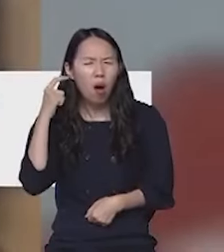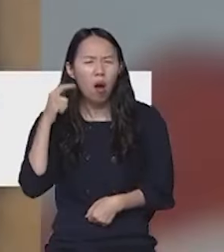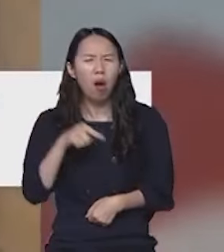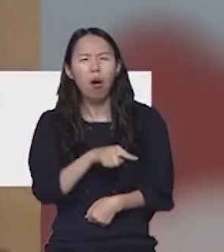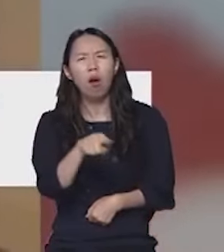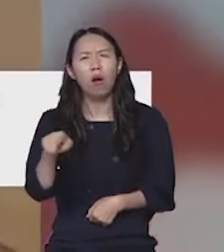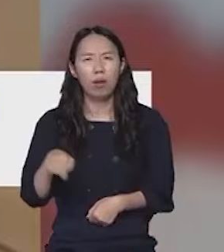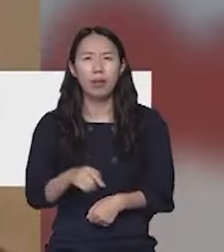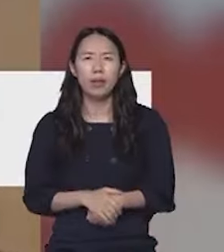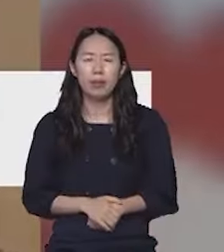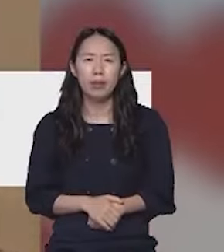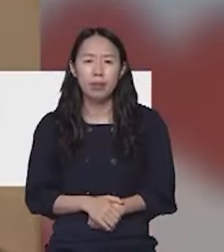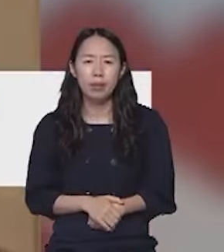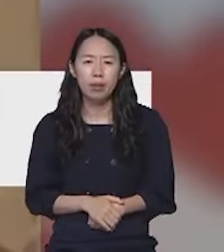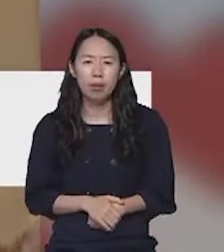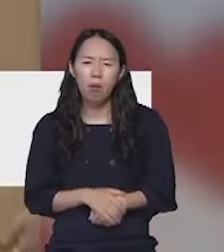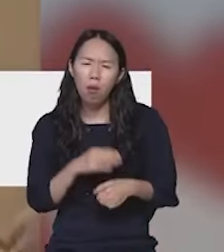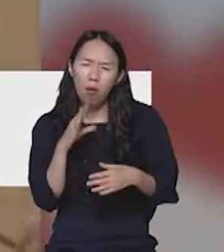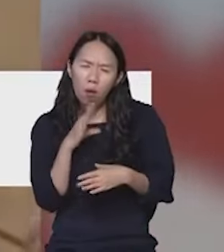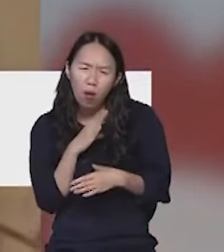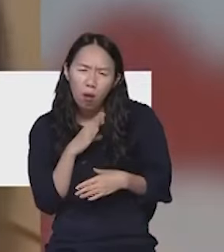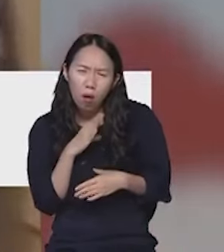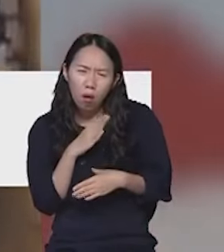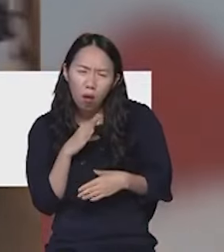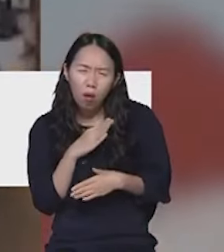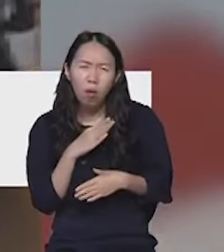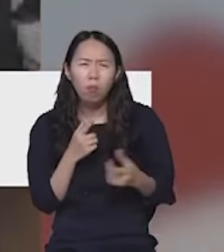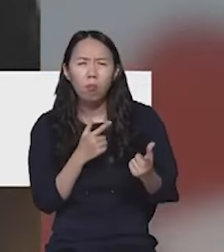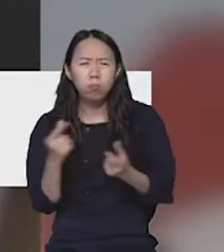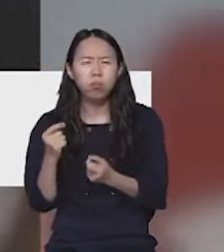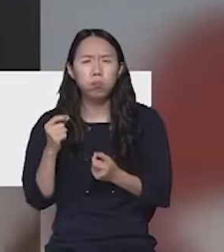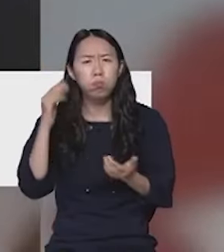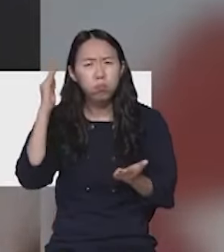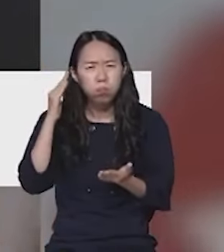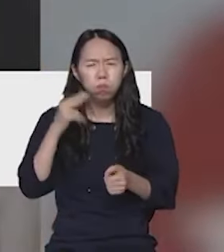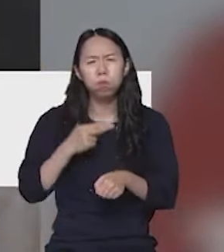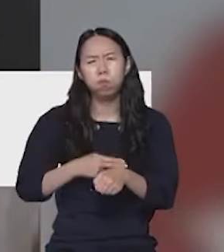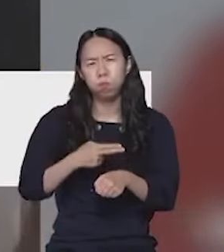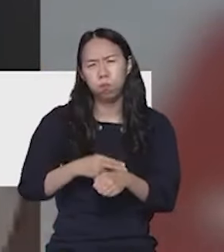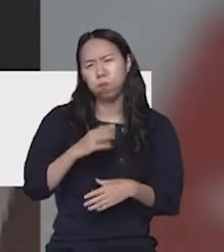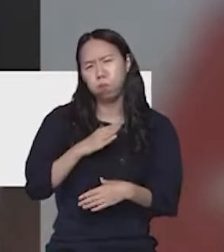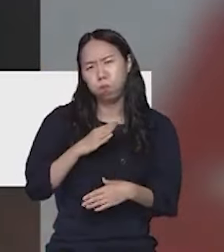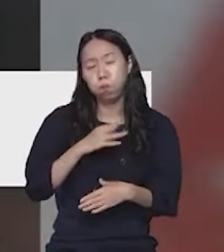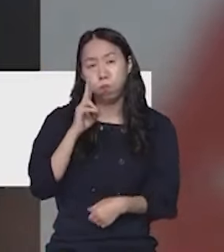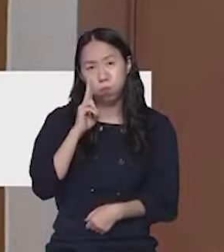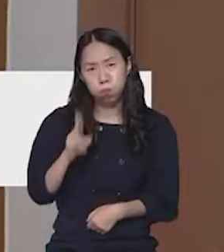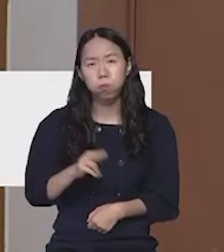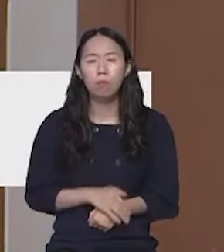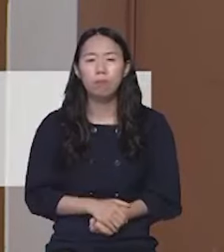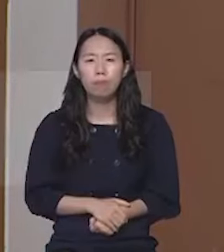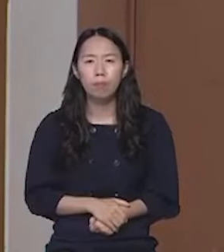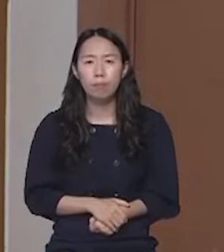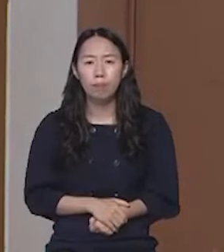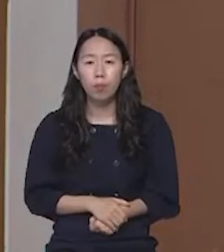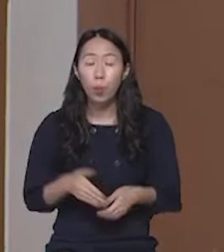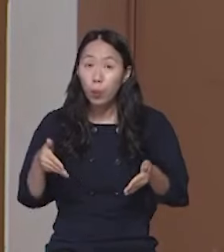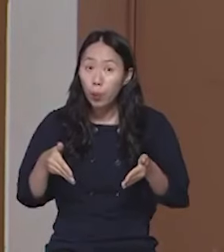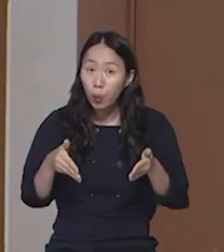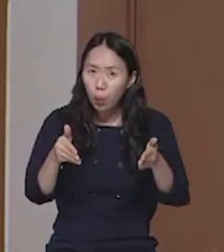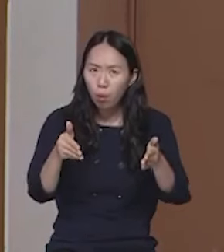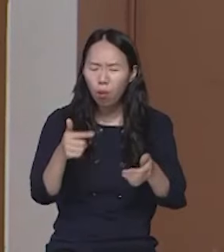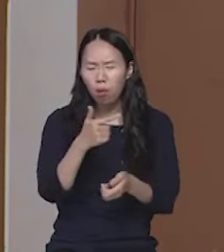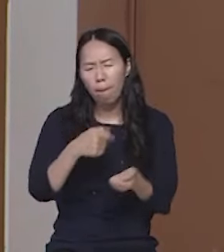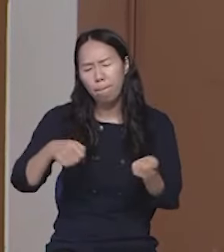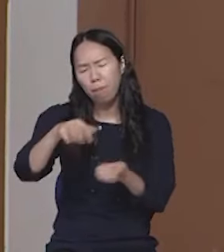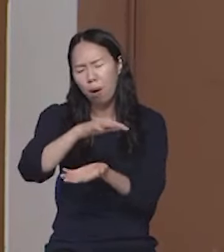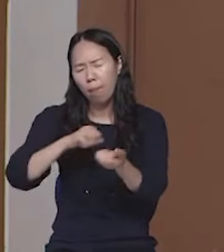것 같아요. 오히려 약간 공포 순간에 다들 애들이 노출된 거죠. 교사면 학생이면. 네. 당시 복도는 큰